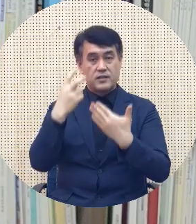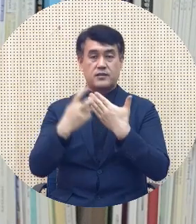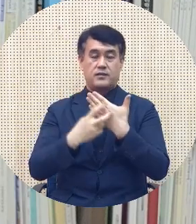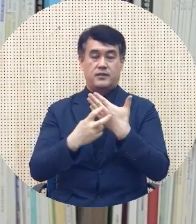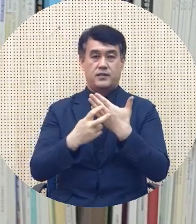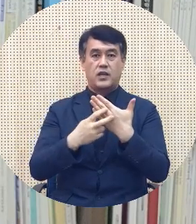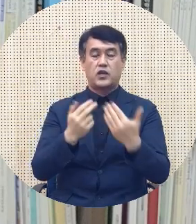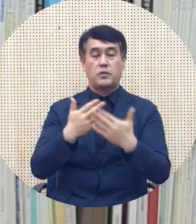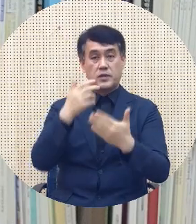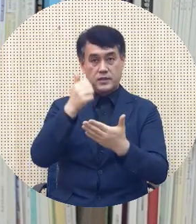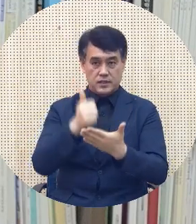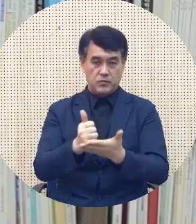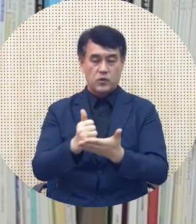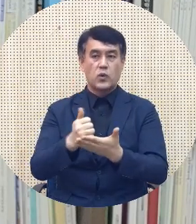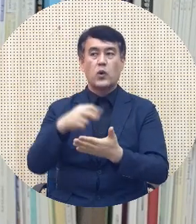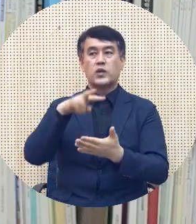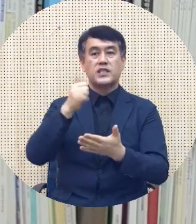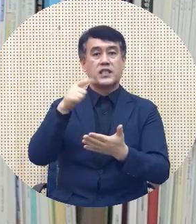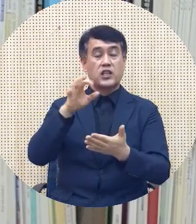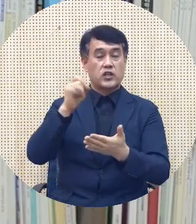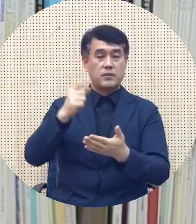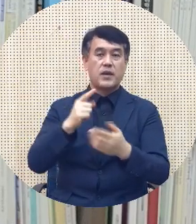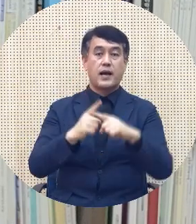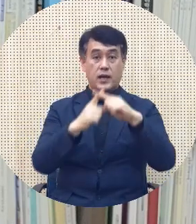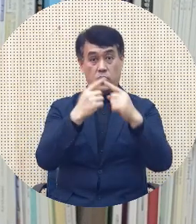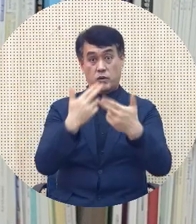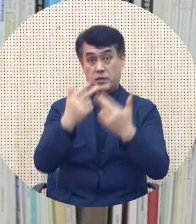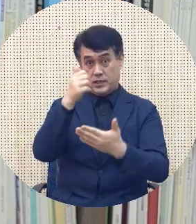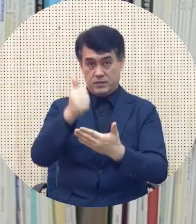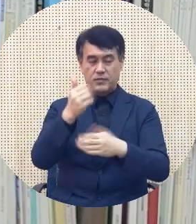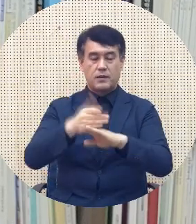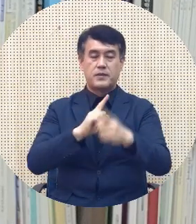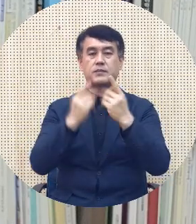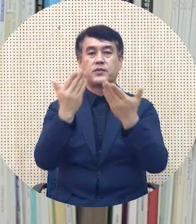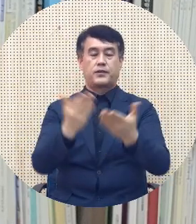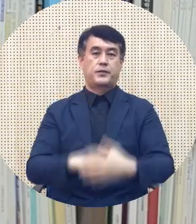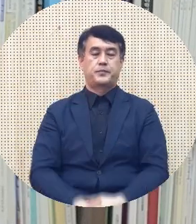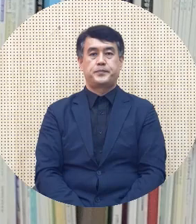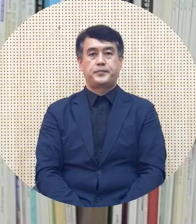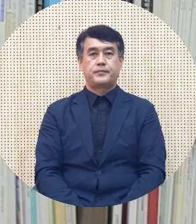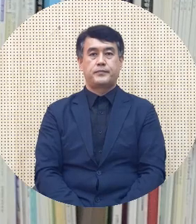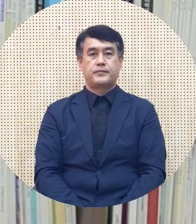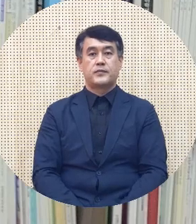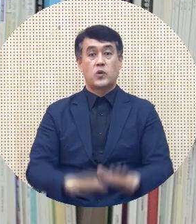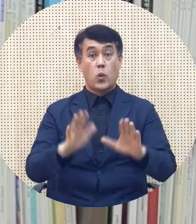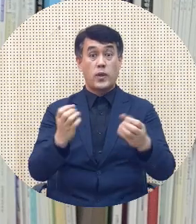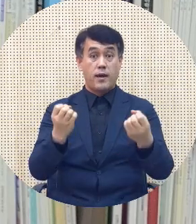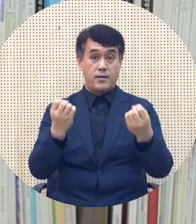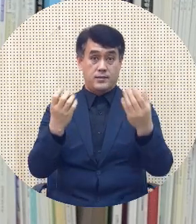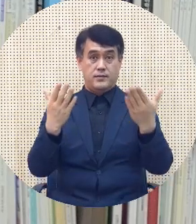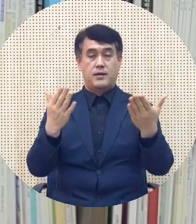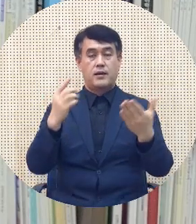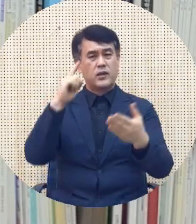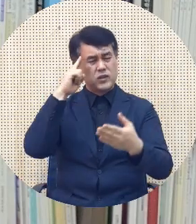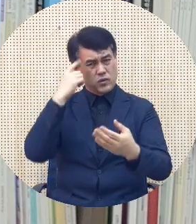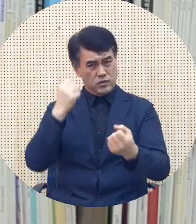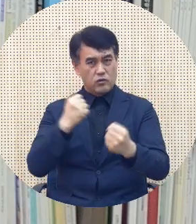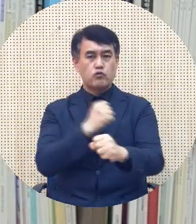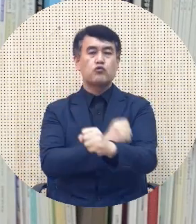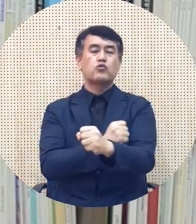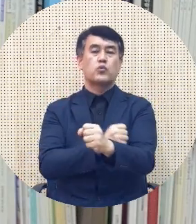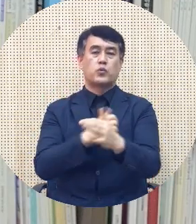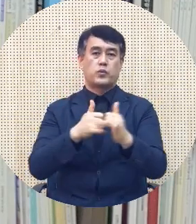또 신경님 대한간호협회 회장님께도 감사의 말씀드립니다. 오늘 행사에서 정신건강 유공자